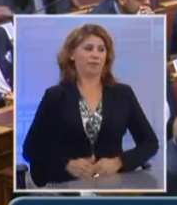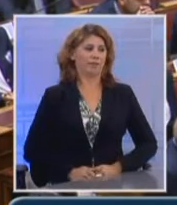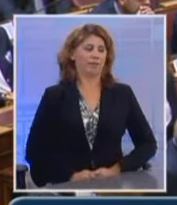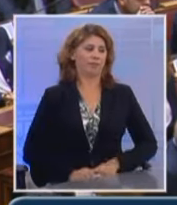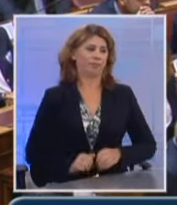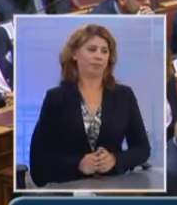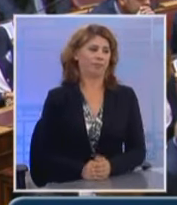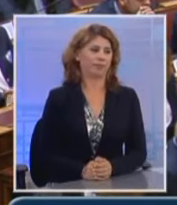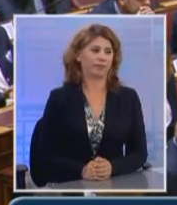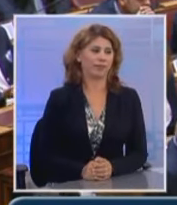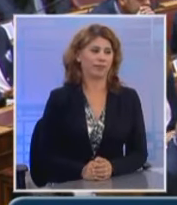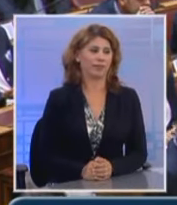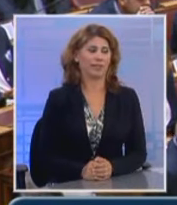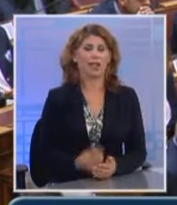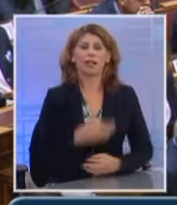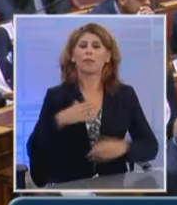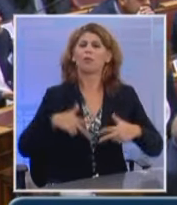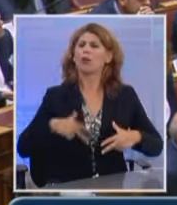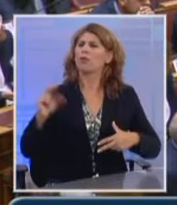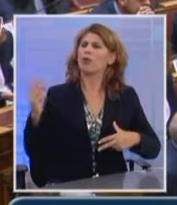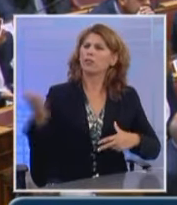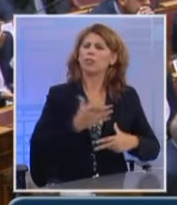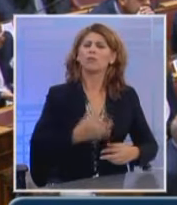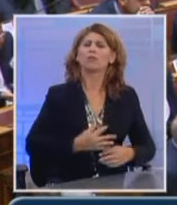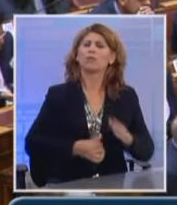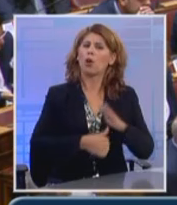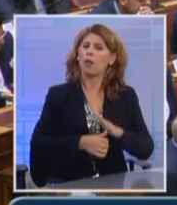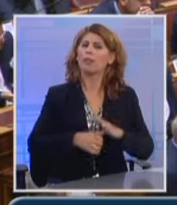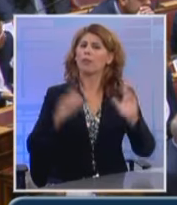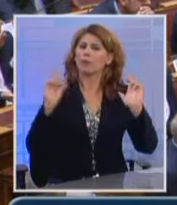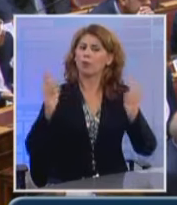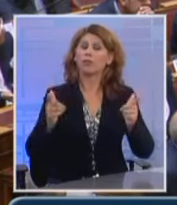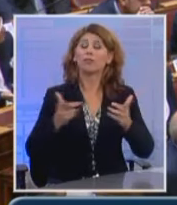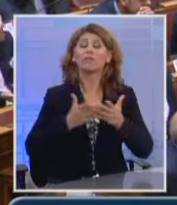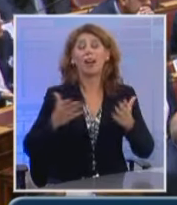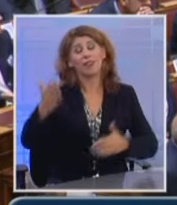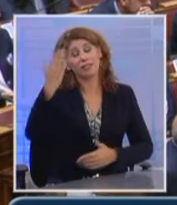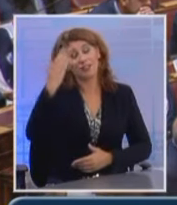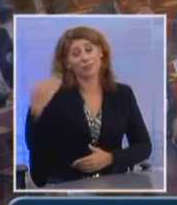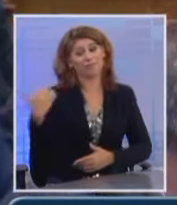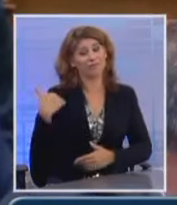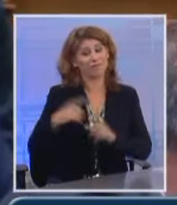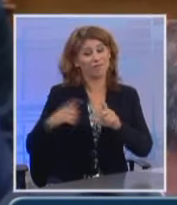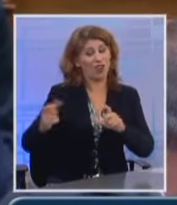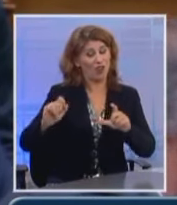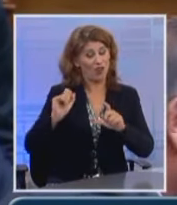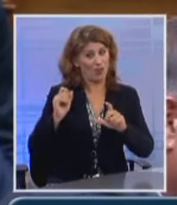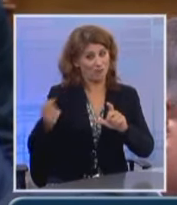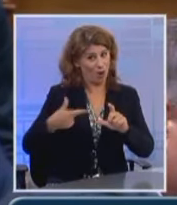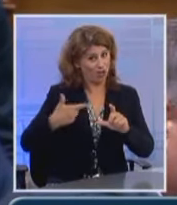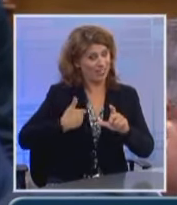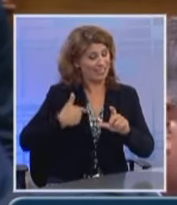Κύριε Υπουργέ, κύριε βουλευτές των κομμάτων, κύριε Πρόεδρε της Δημοκρατίας, είναι μεγάλη μας τιμή που μας καλέσατε σε τούτη την